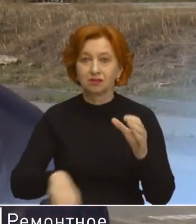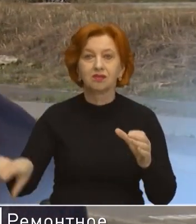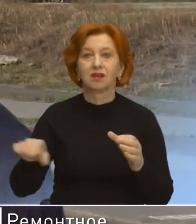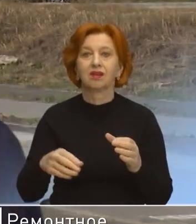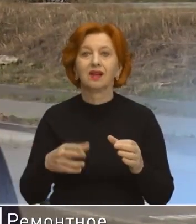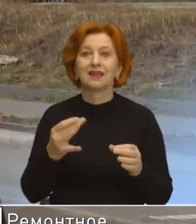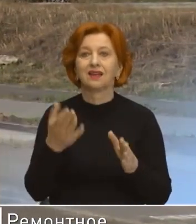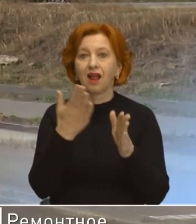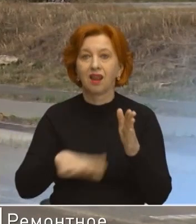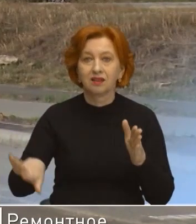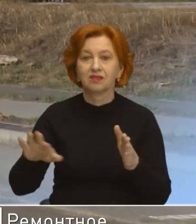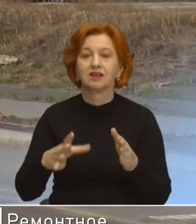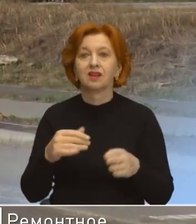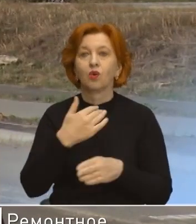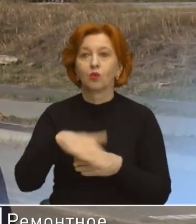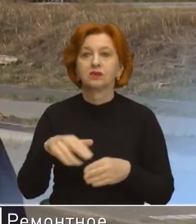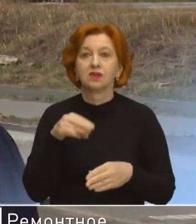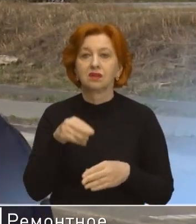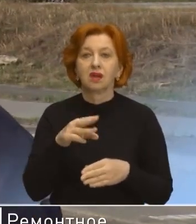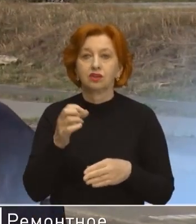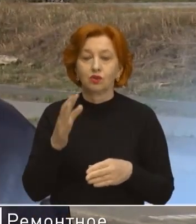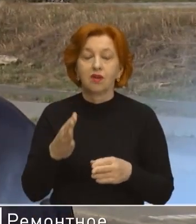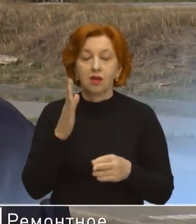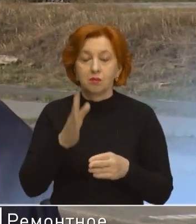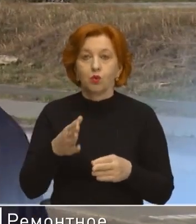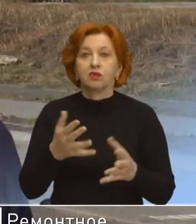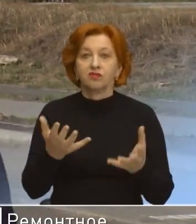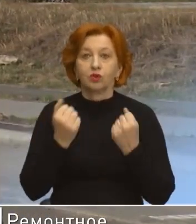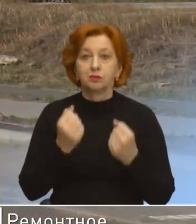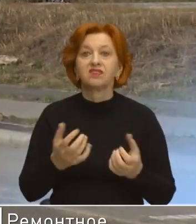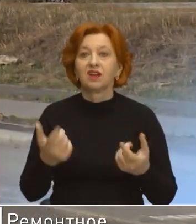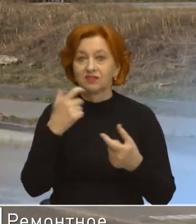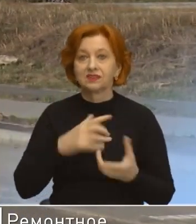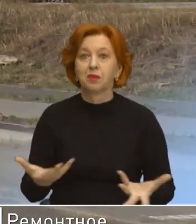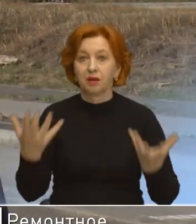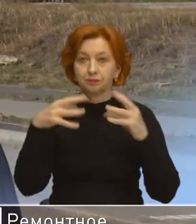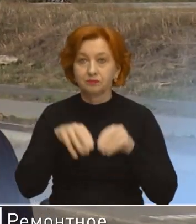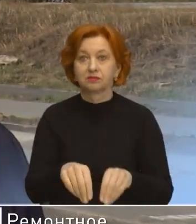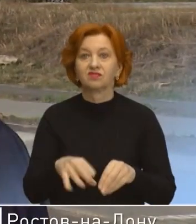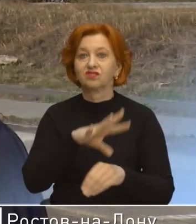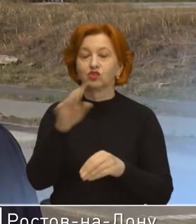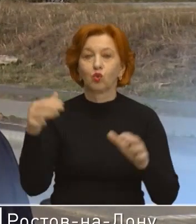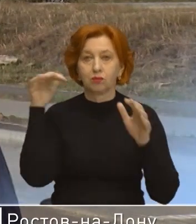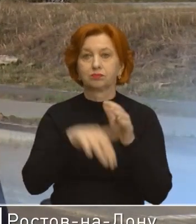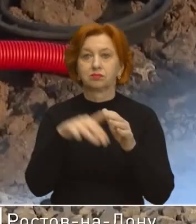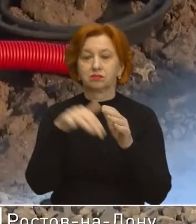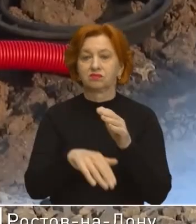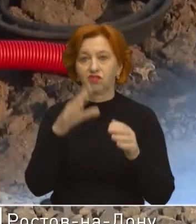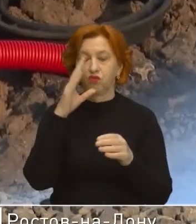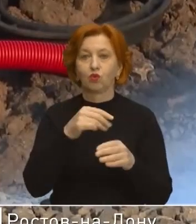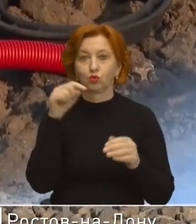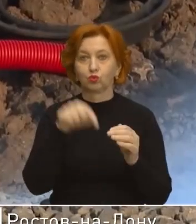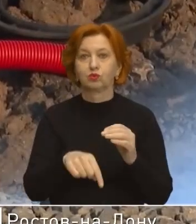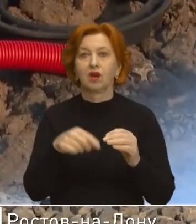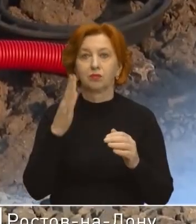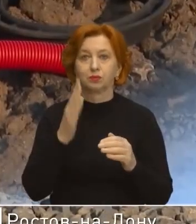ливневая канализация по улице Ткачева, именно она будет воспринимать в себя, принимать всю воду со всего микрорайона.